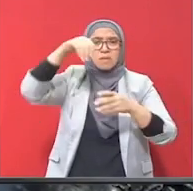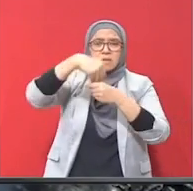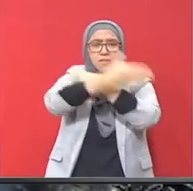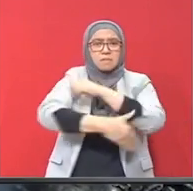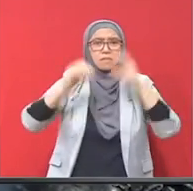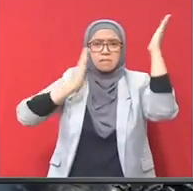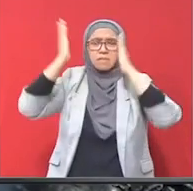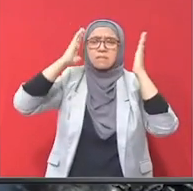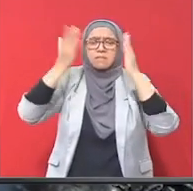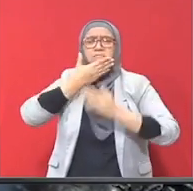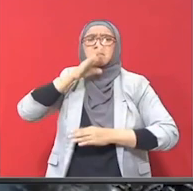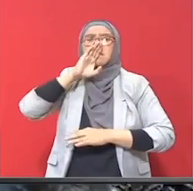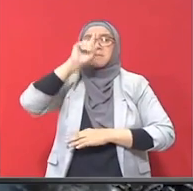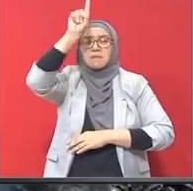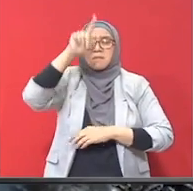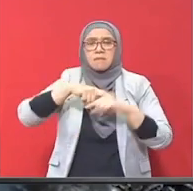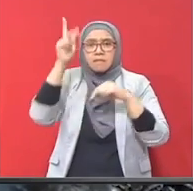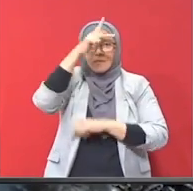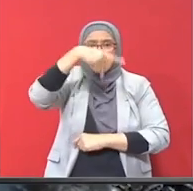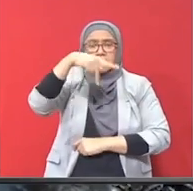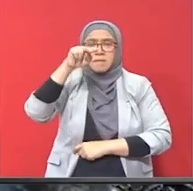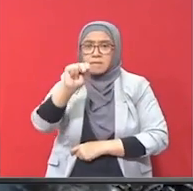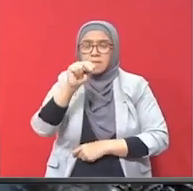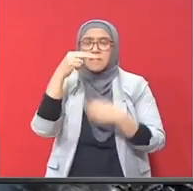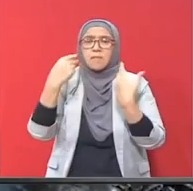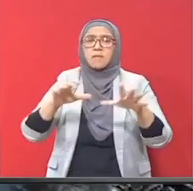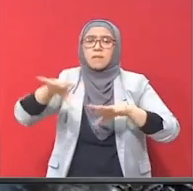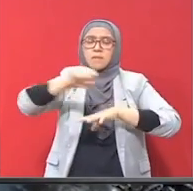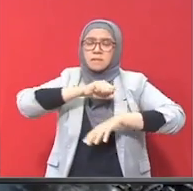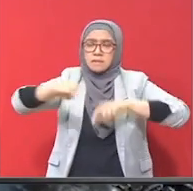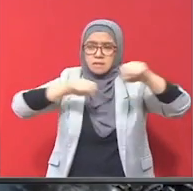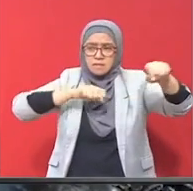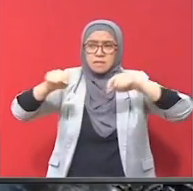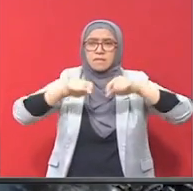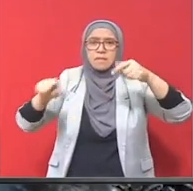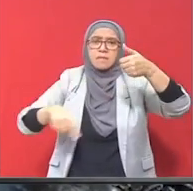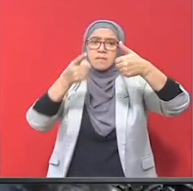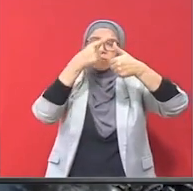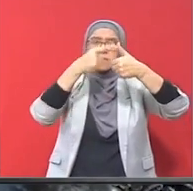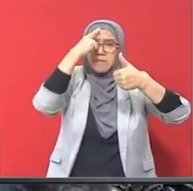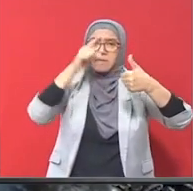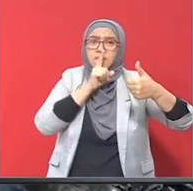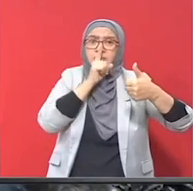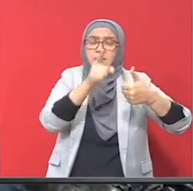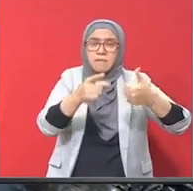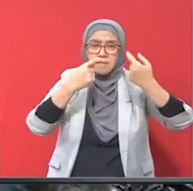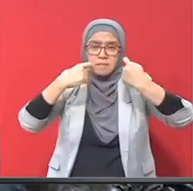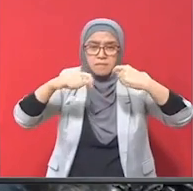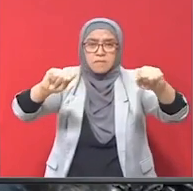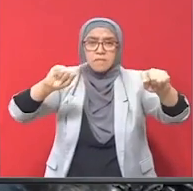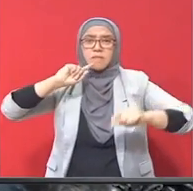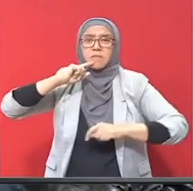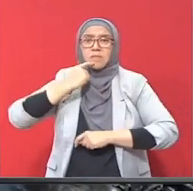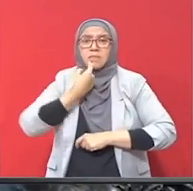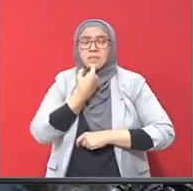Alhamdulillah kerajaan perikatan nasional telah mengambil tindakan-tindakan ya itulah pertama menyebut telah memastikan percobaan